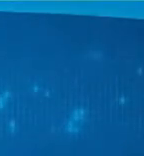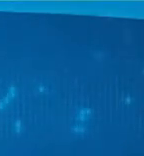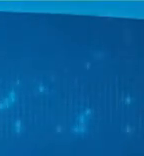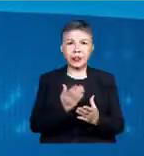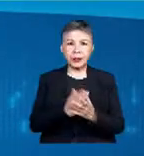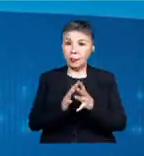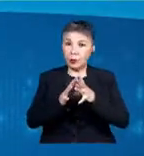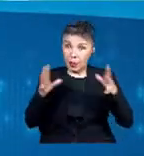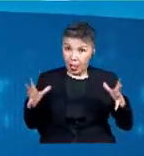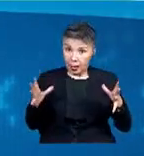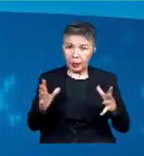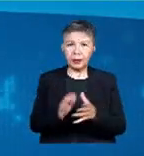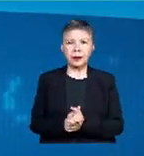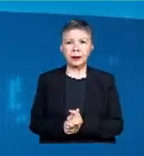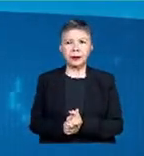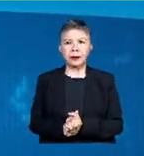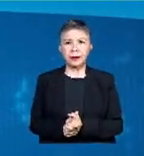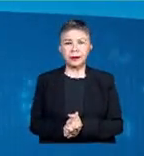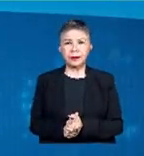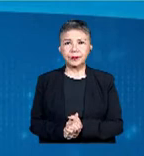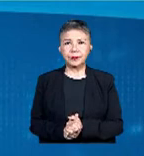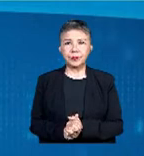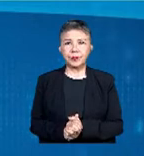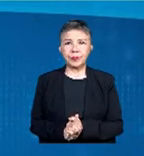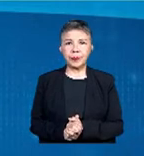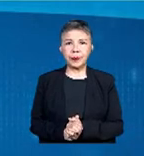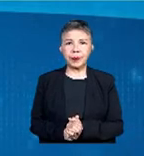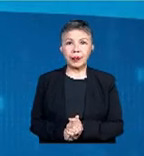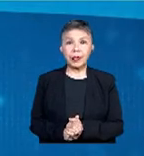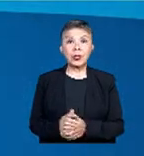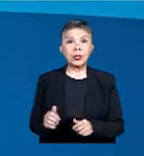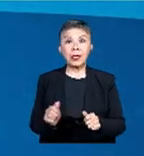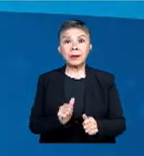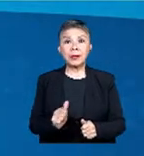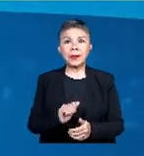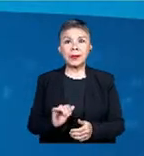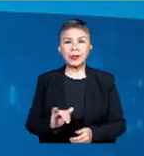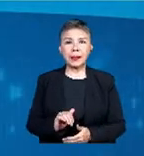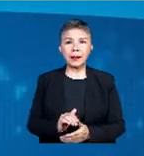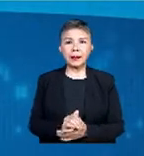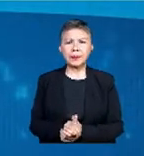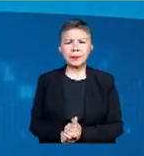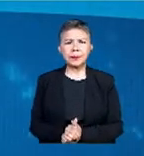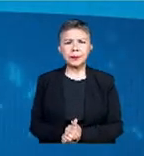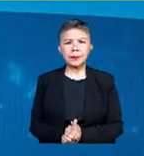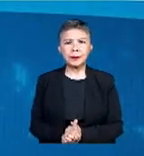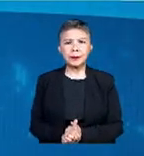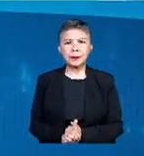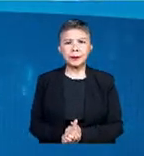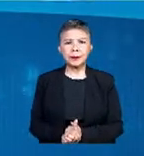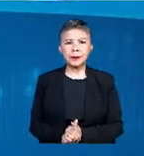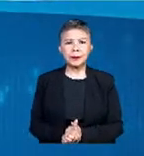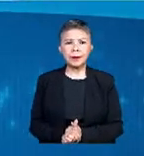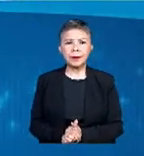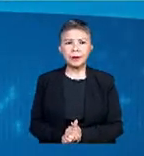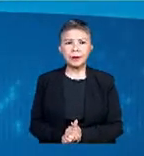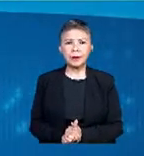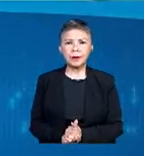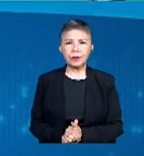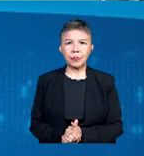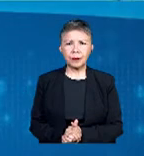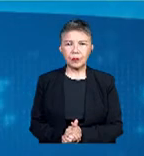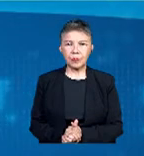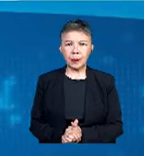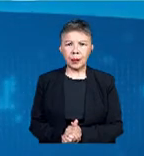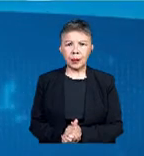kepada mereka. Karena kita harus hargai mereka seperti dengan kita yang tidak di kekurangan ini,